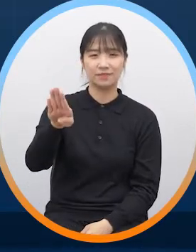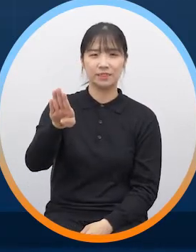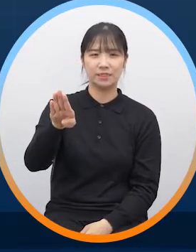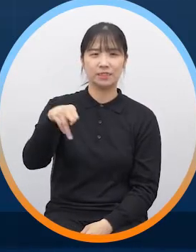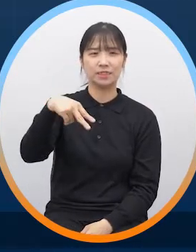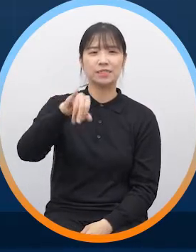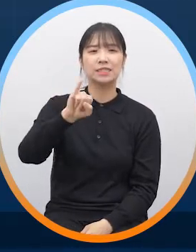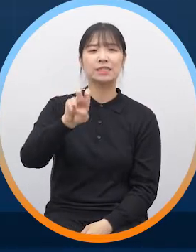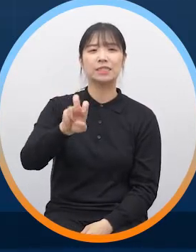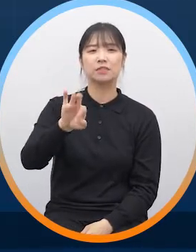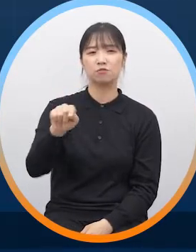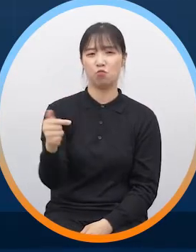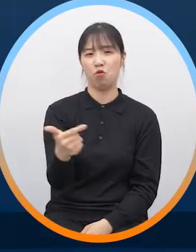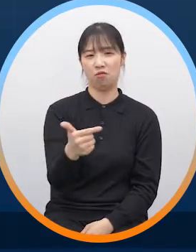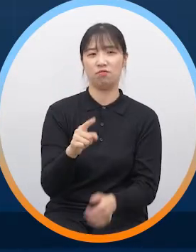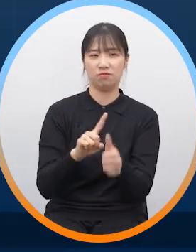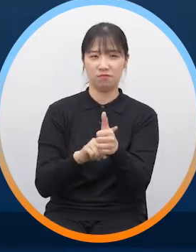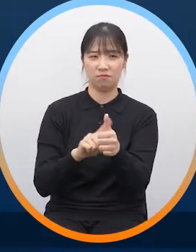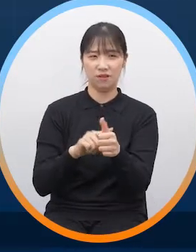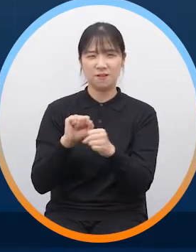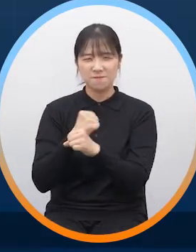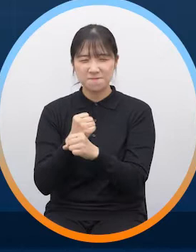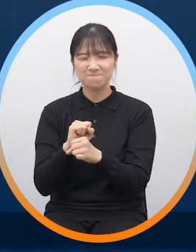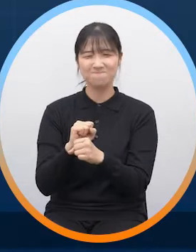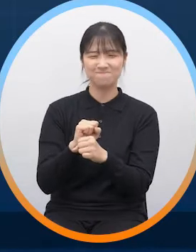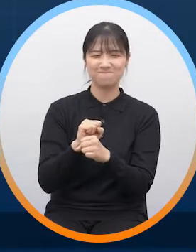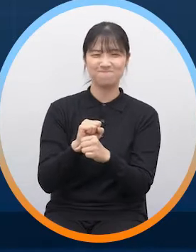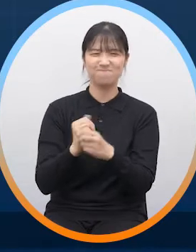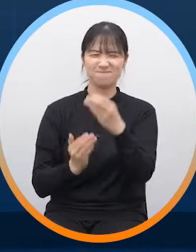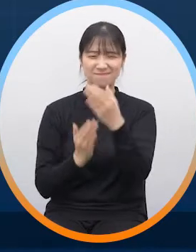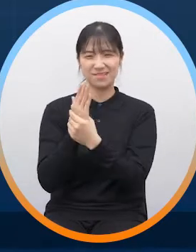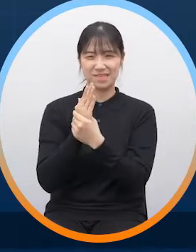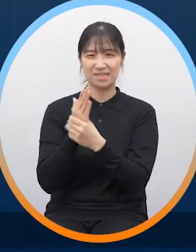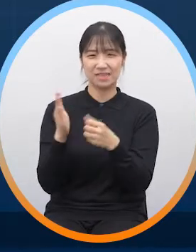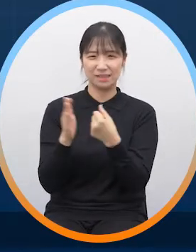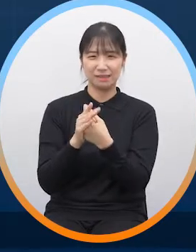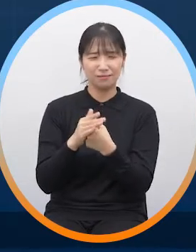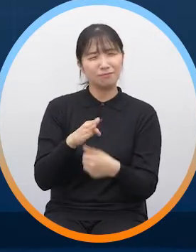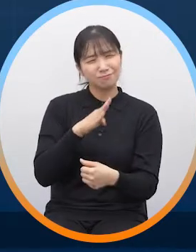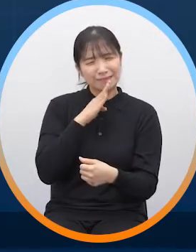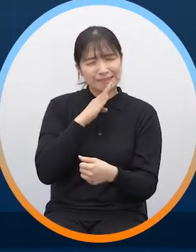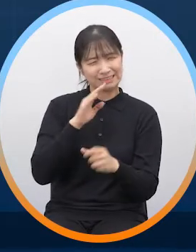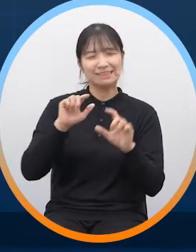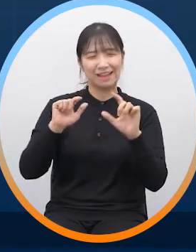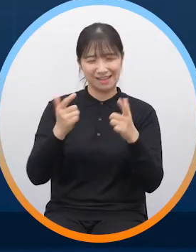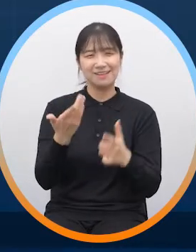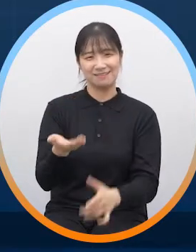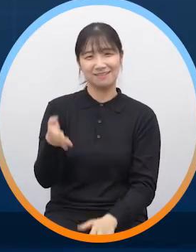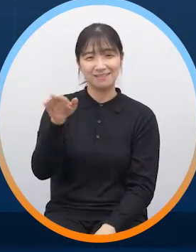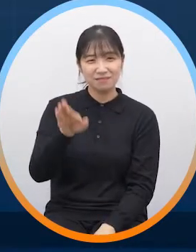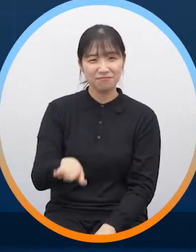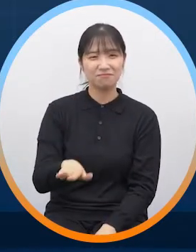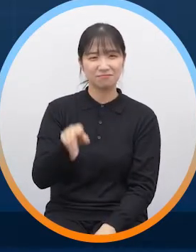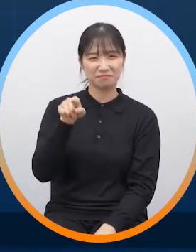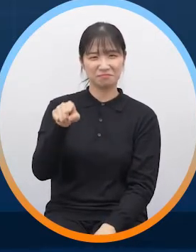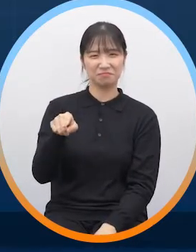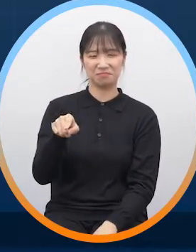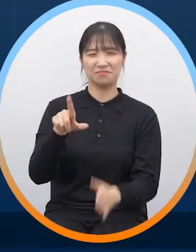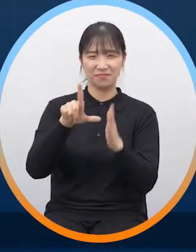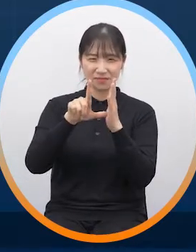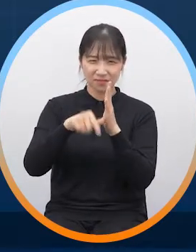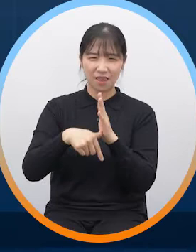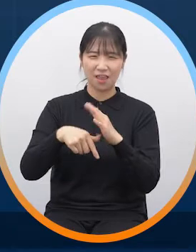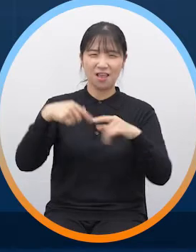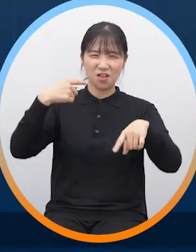이제 시몬이라는 사람이 있는데 이제 모반 사건에 연루돼서 사실은 연루된 것도 아닌데 그때 당시에